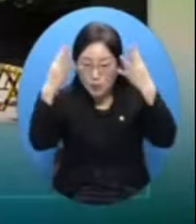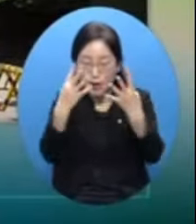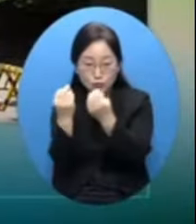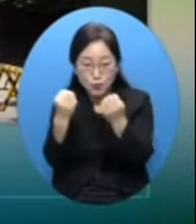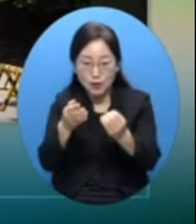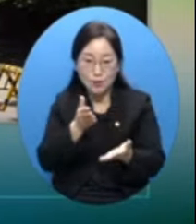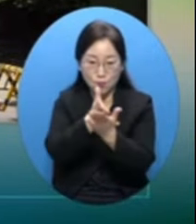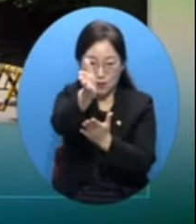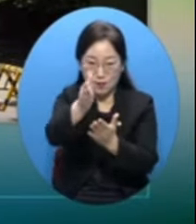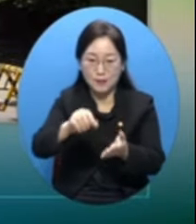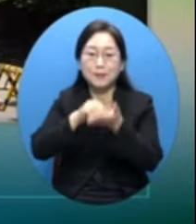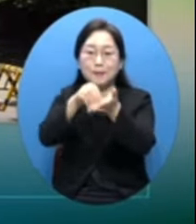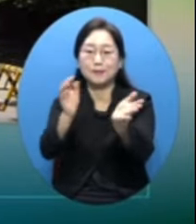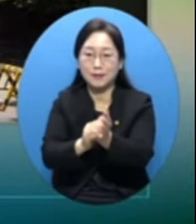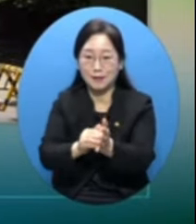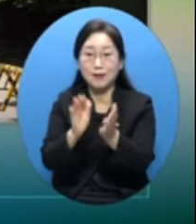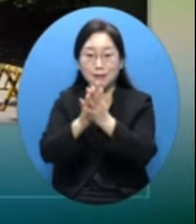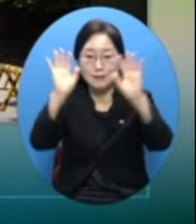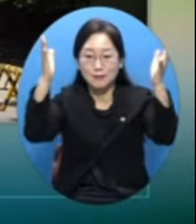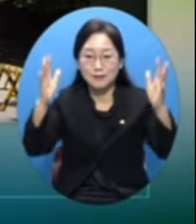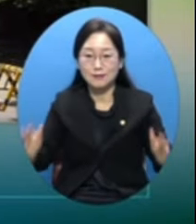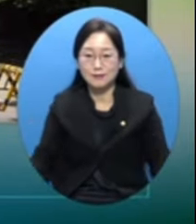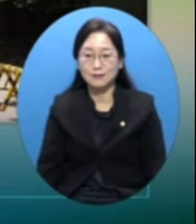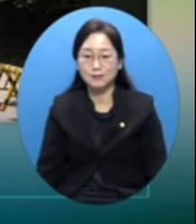입학을 합니다. 할렐루야!